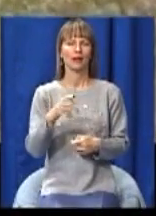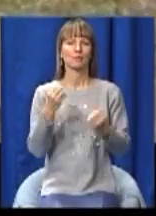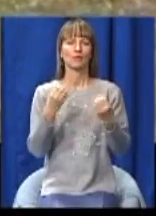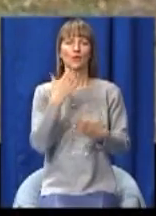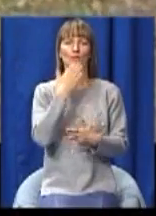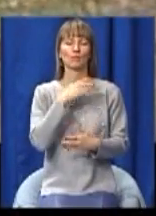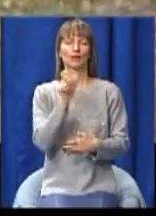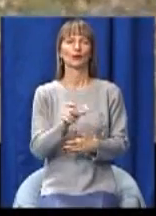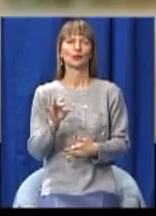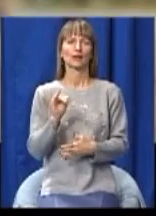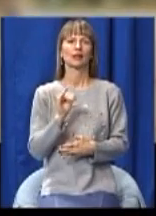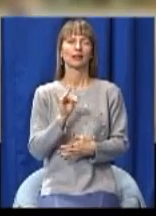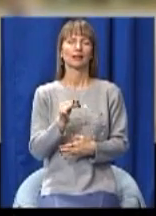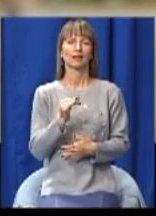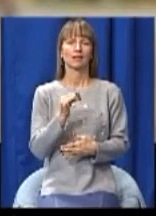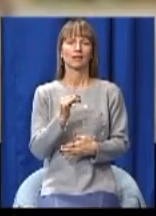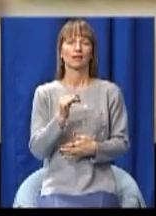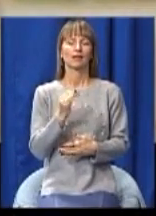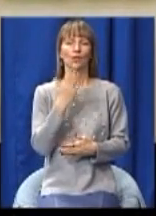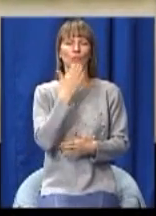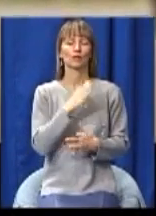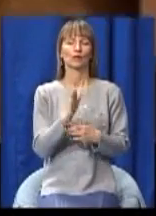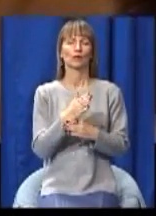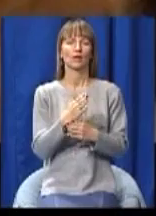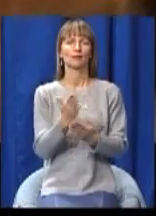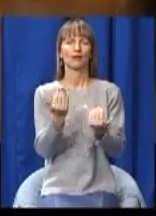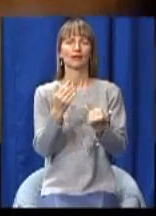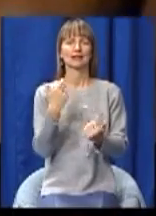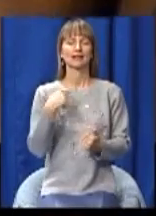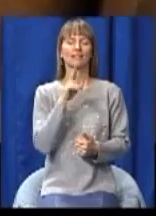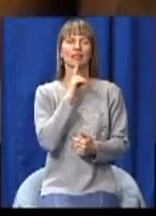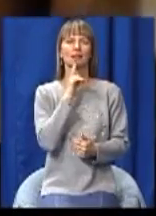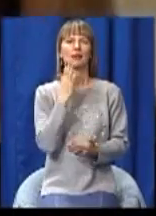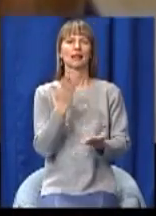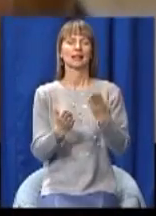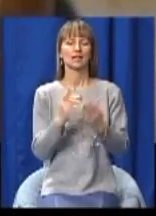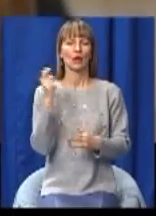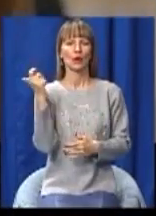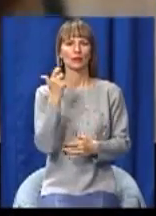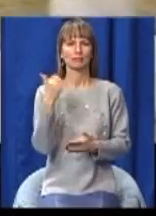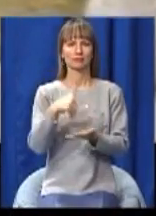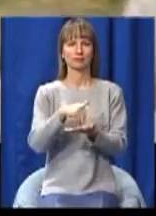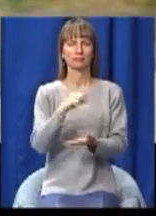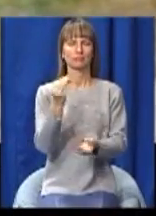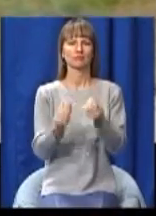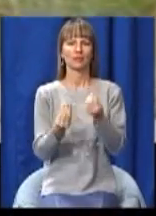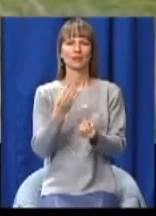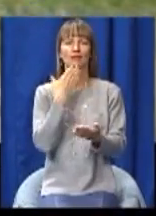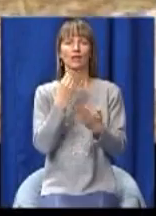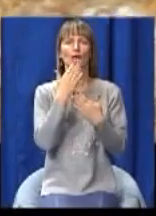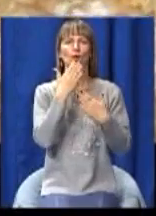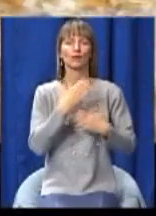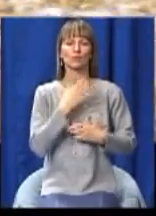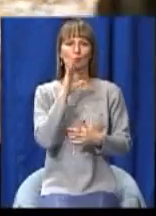людей и обовязково знает и прывит провернуть идасси буба вам это господар ведь новость об аггро тазе своему